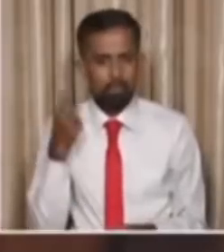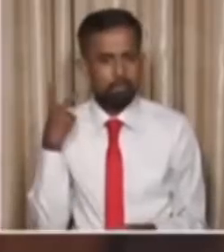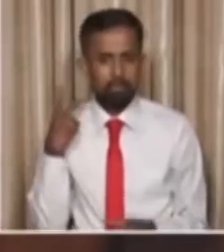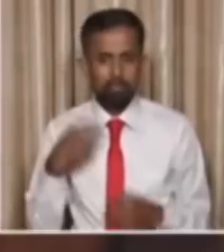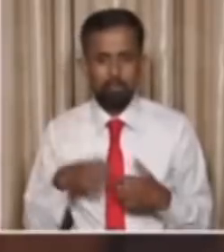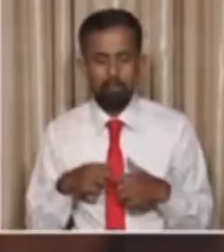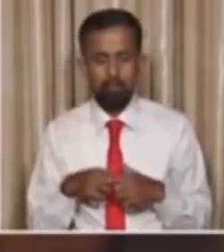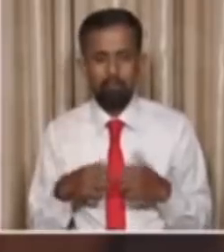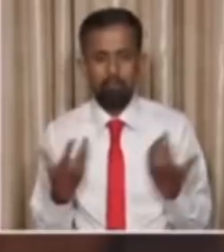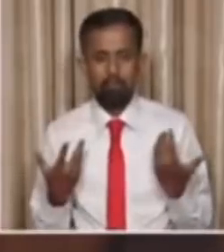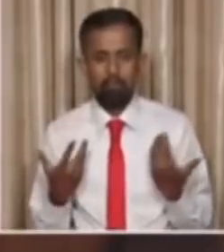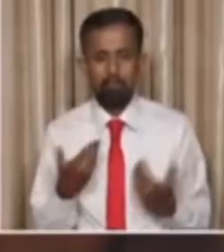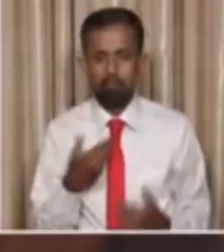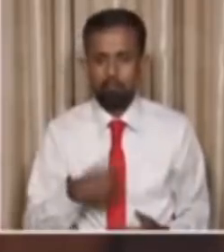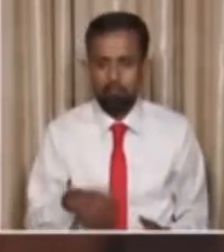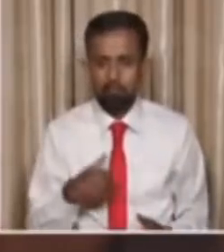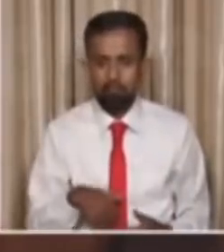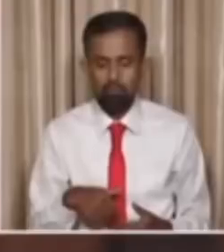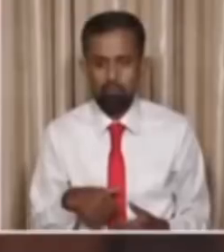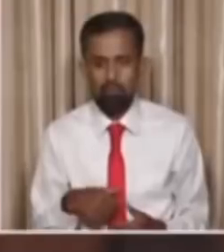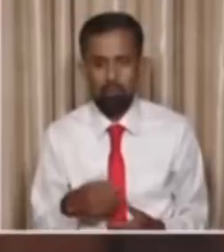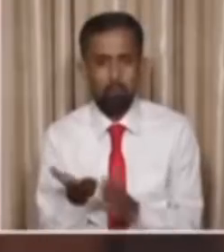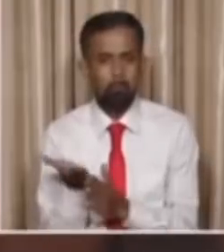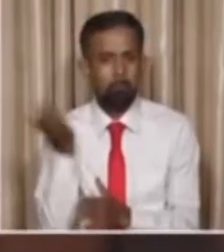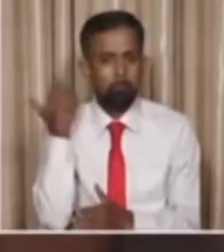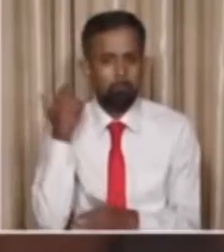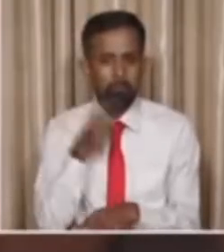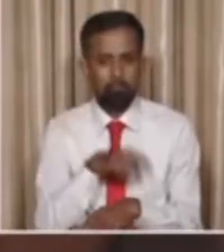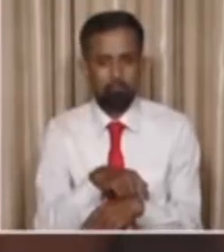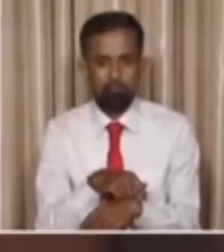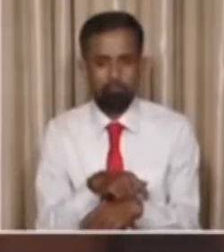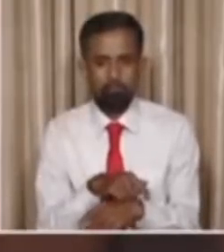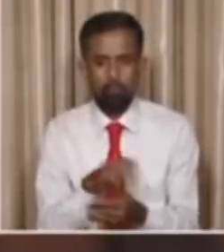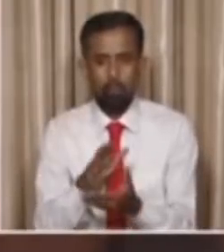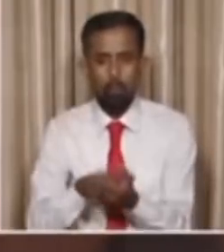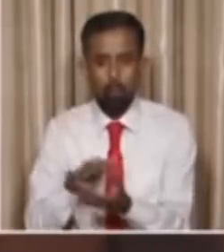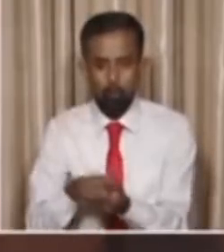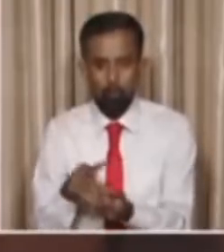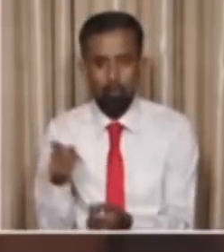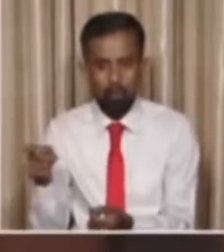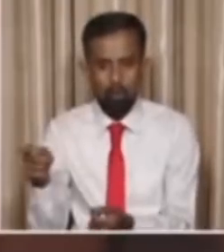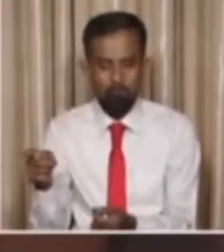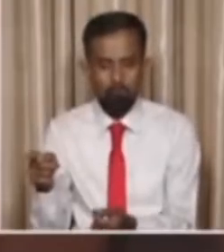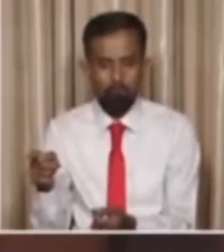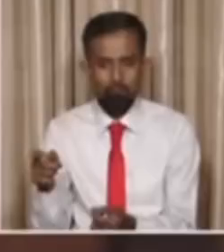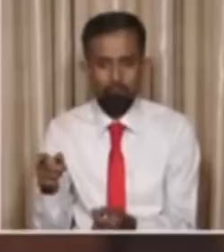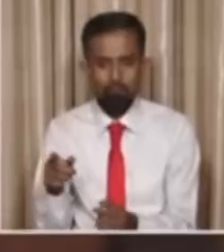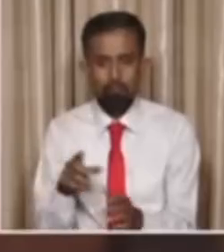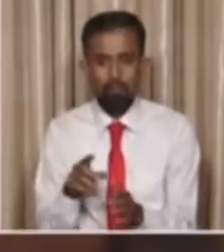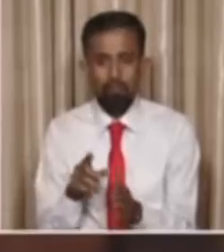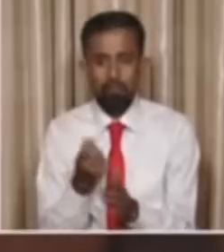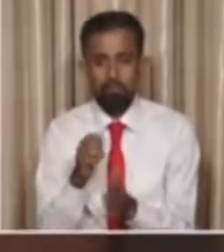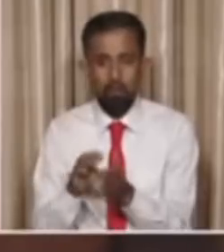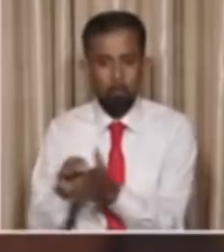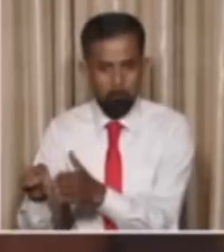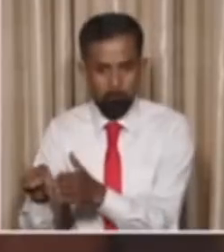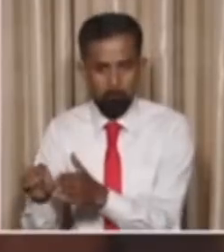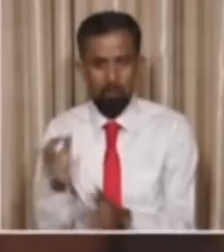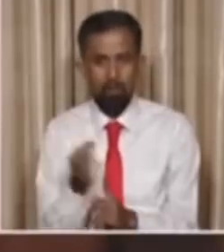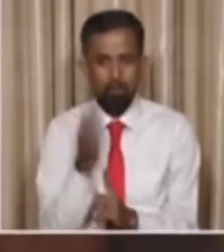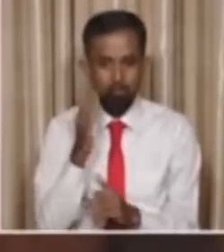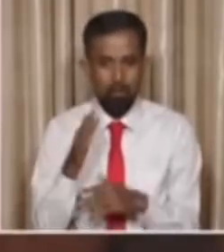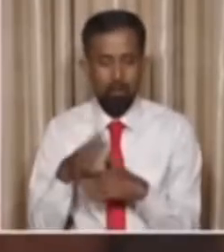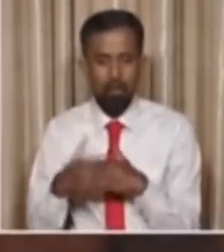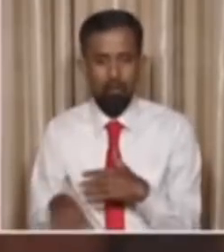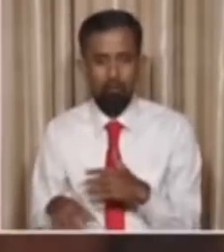ගැටලුවක් නෙවෙයි. මේ ක්‍රිකට් එකේ දැන් අපි දන්නවා පහුගිය කාලයේදී ක්‍රිකට් එකේ සූදු ගහන කට්ටියක් තියියා. ක්‍රිකට් එකේ බෙටින් කරන කට්ටියත් සභාපති කන්දරුවා. ඒ අවස්ථාවේ